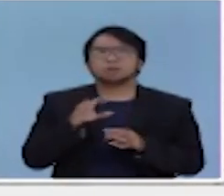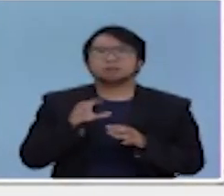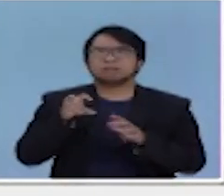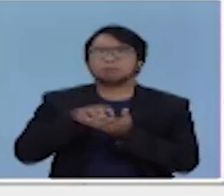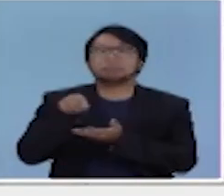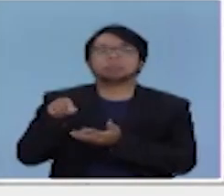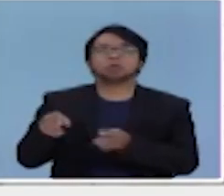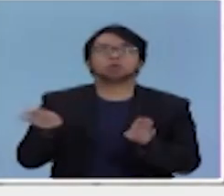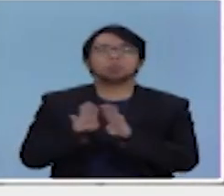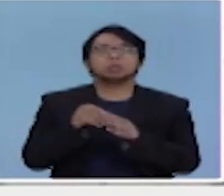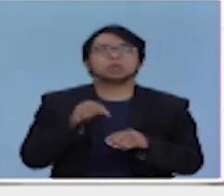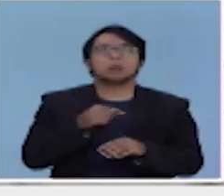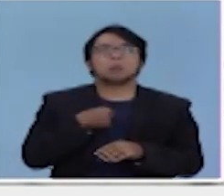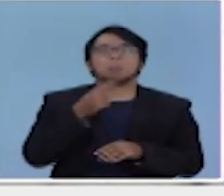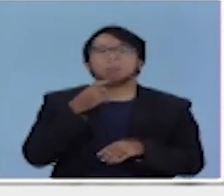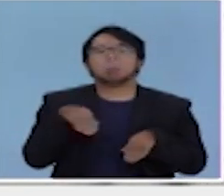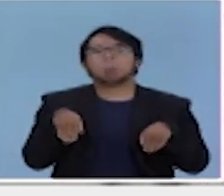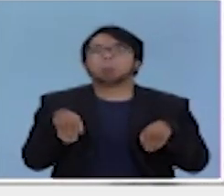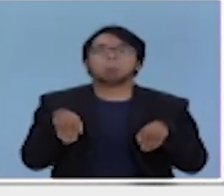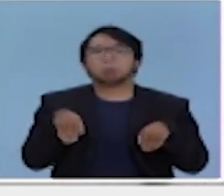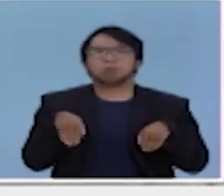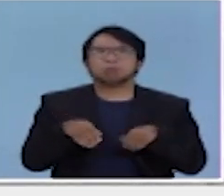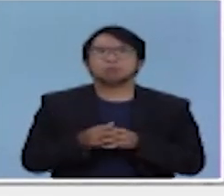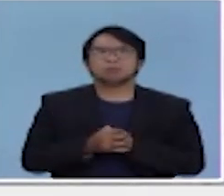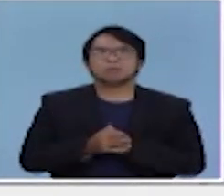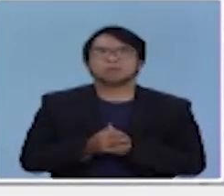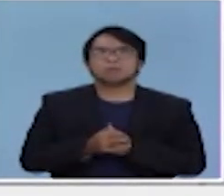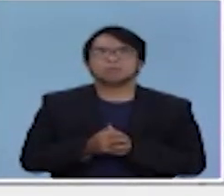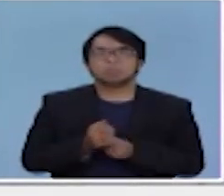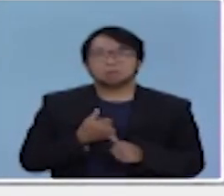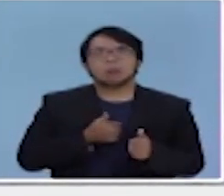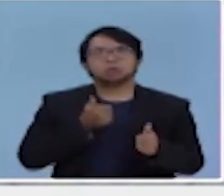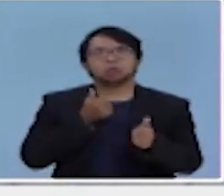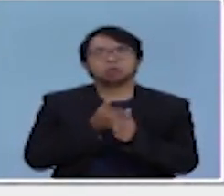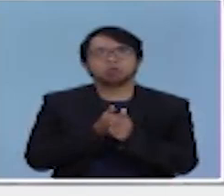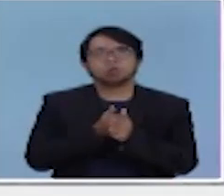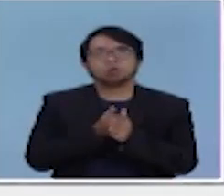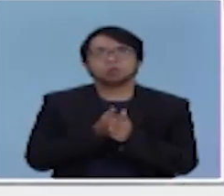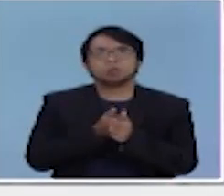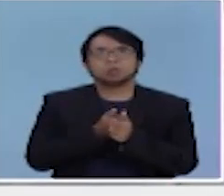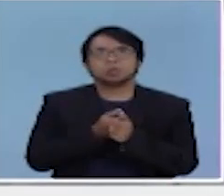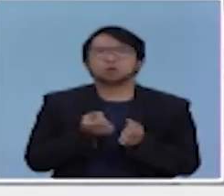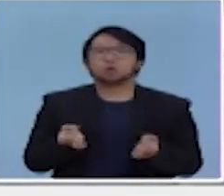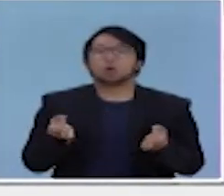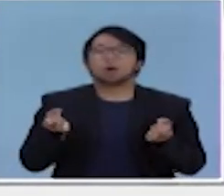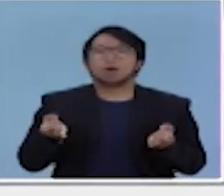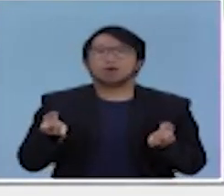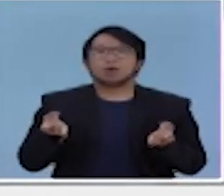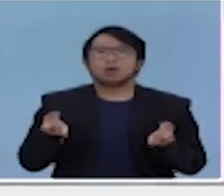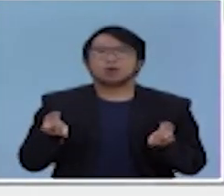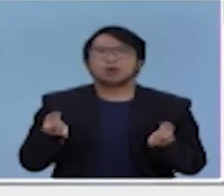ini ngambil transport Yoga untuk natal yoga di unit itu ada di apartemen aja manggil-manggil